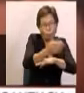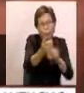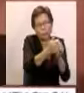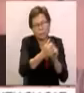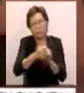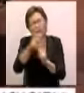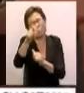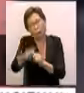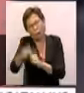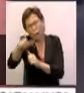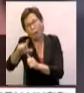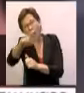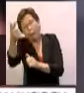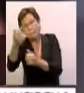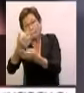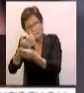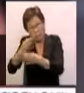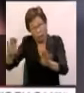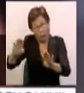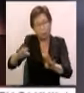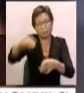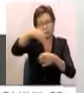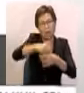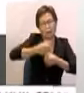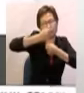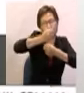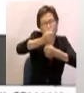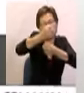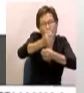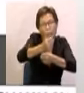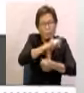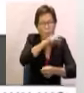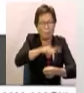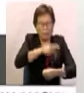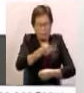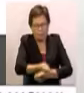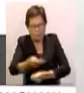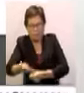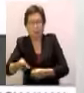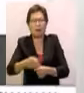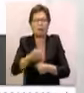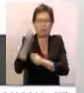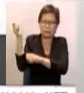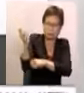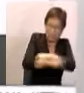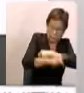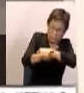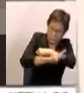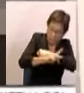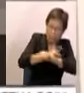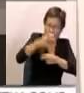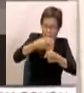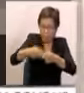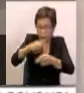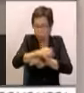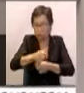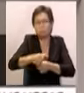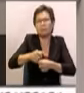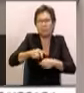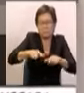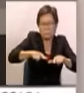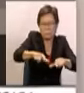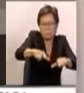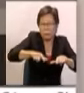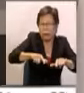lagi yang masih bebas didapati berada dalam rusuhan dengan memiliki parang, kapak, pisau serta kayu yang boleh